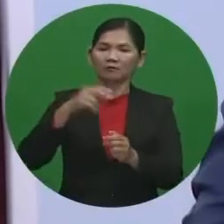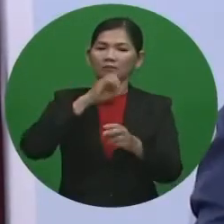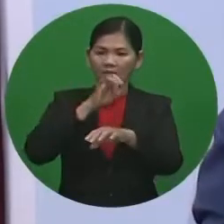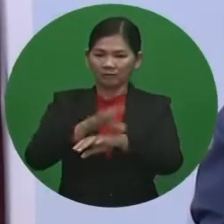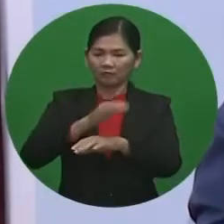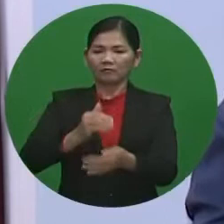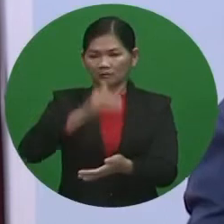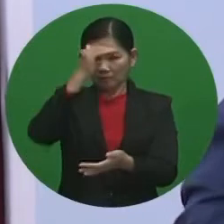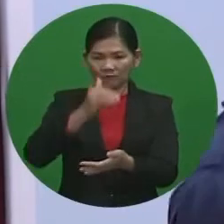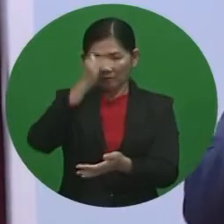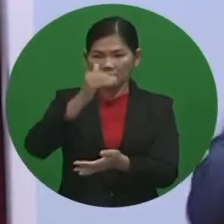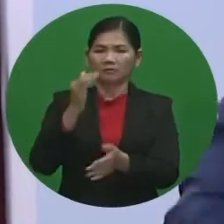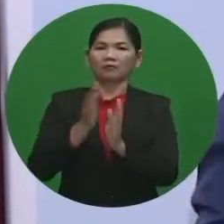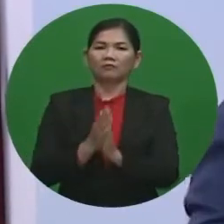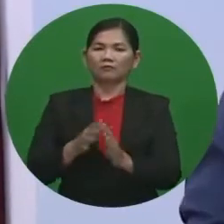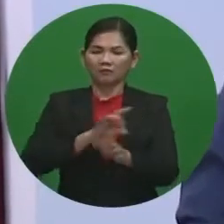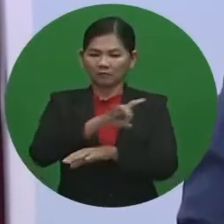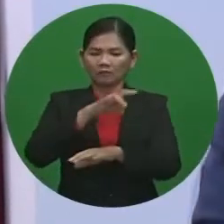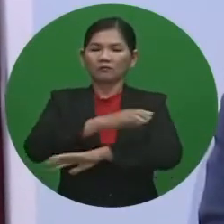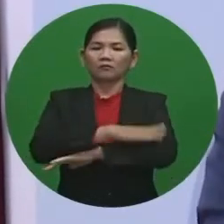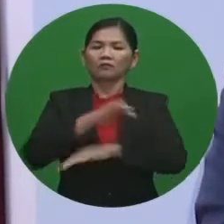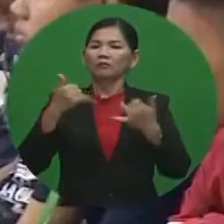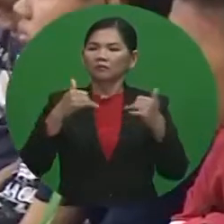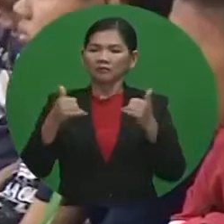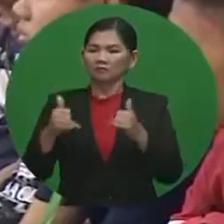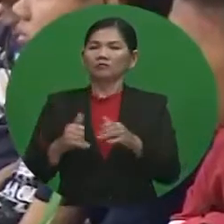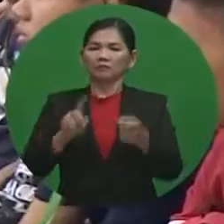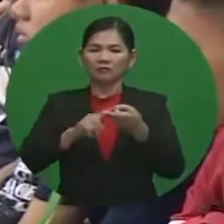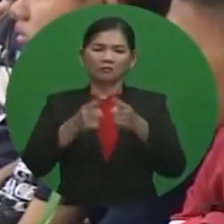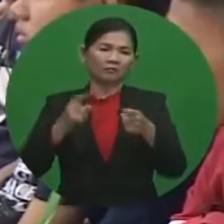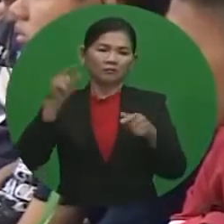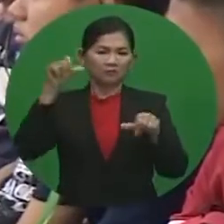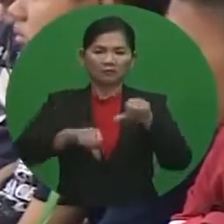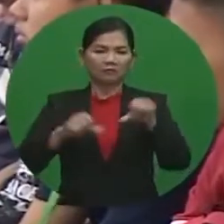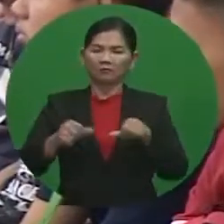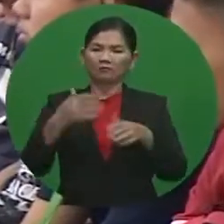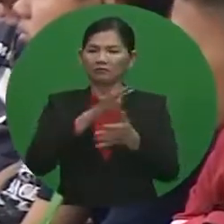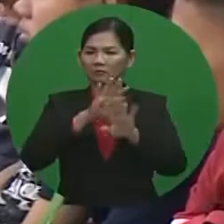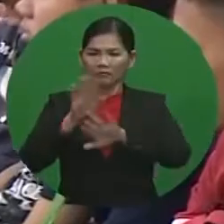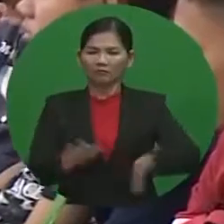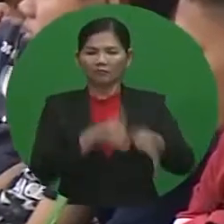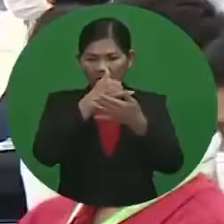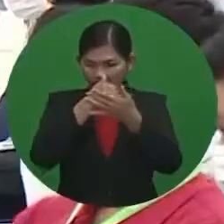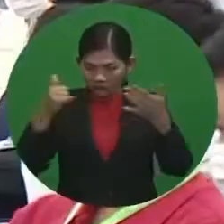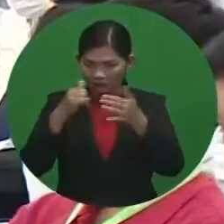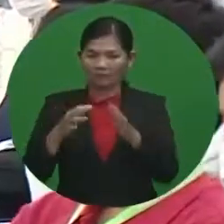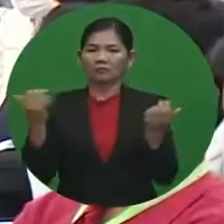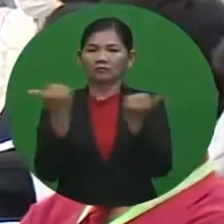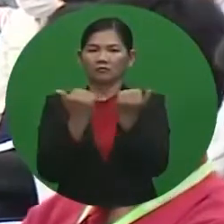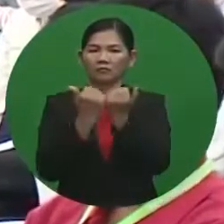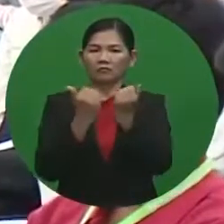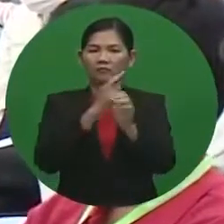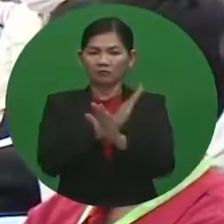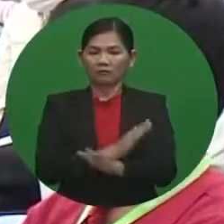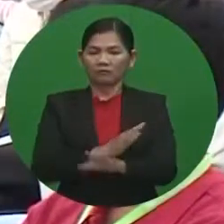ដល់សិស្សានុសិស្សទាំងអស់មិនត្រូវយកពេលទំនេរទៅដើរលេងសេពគប់មិត្តភ័ក្ដិមិនល្អត្រូវជៀសវាងឲ្យផុតពីគ្រឿងញៀននិងលបែងស៊ីសង